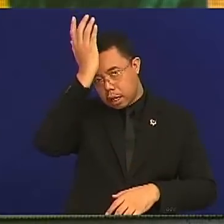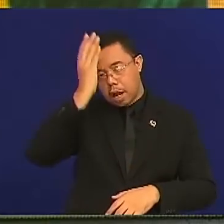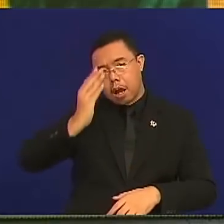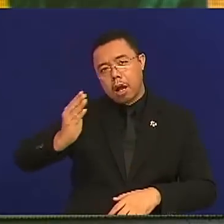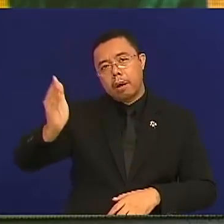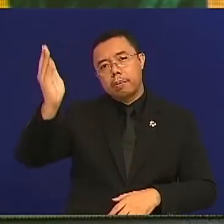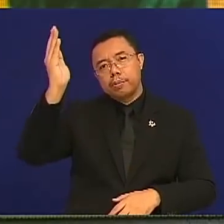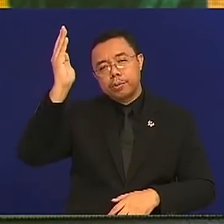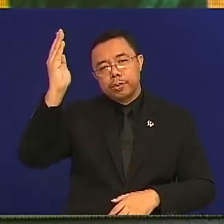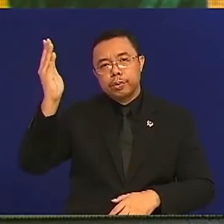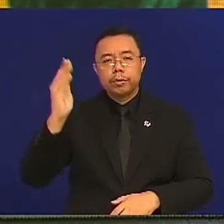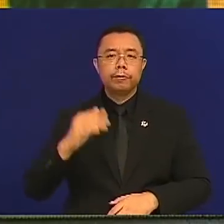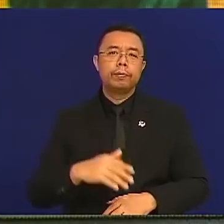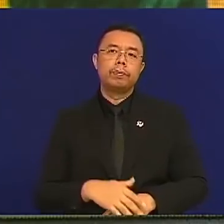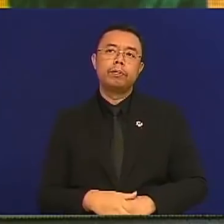rajamu.